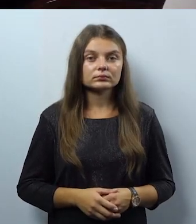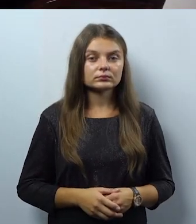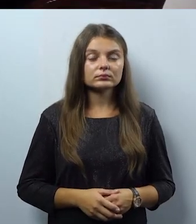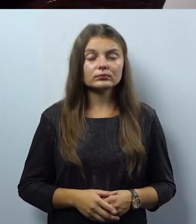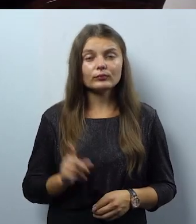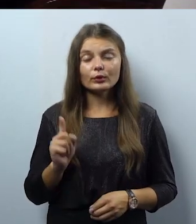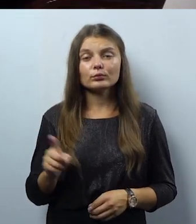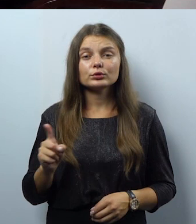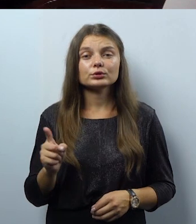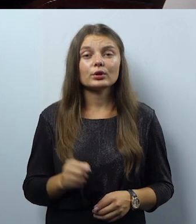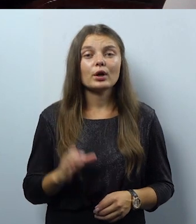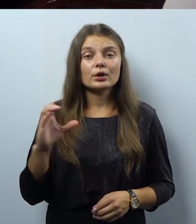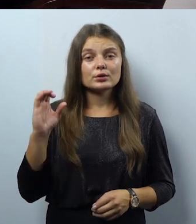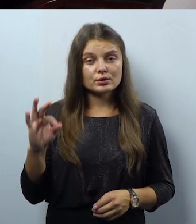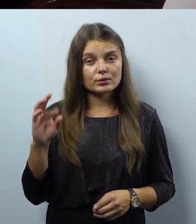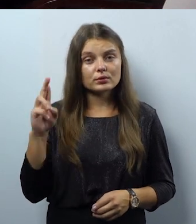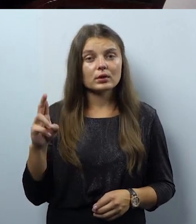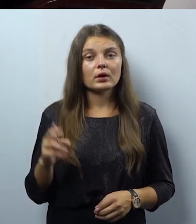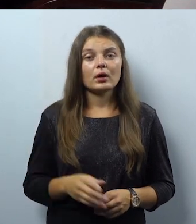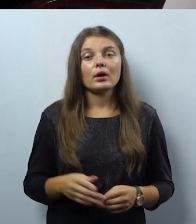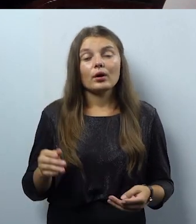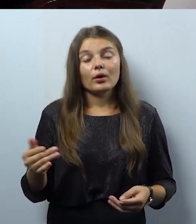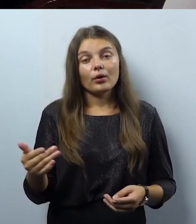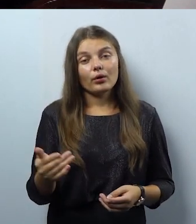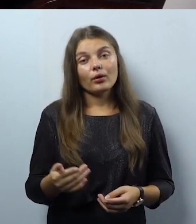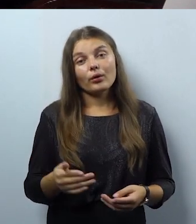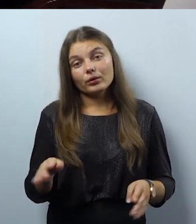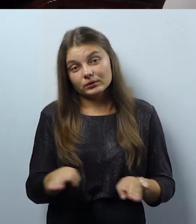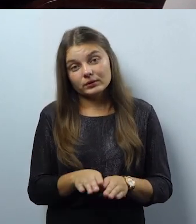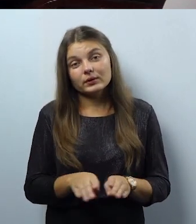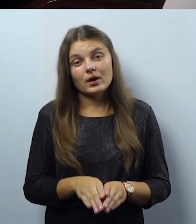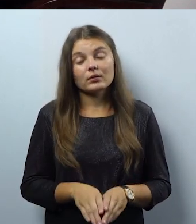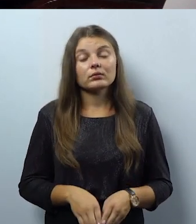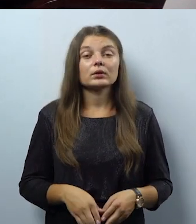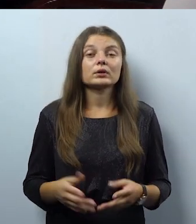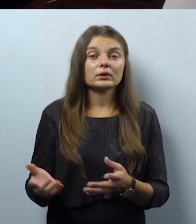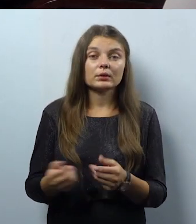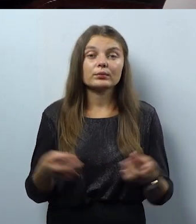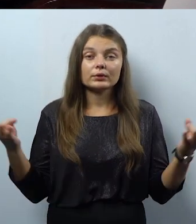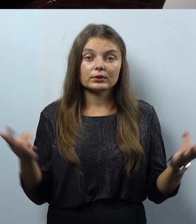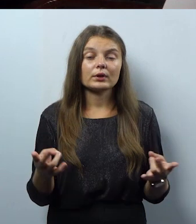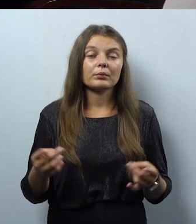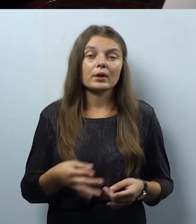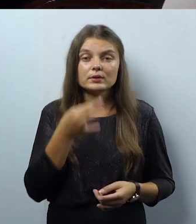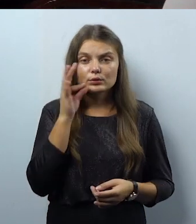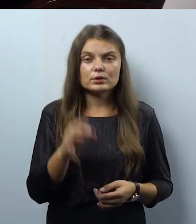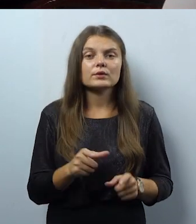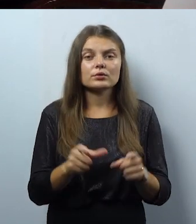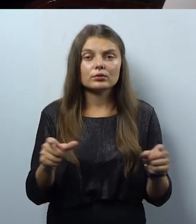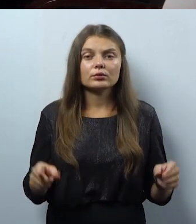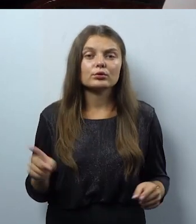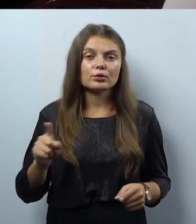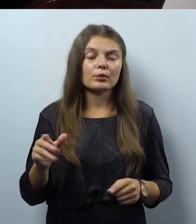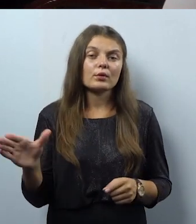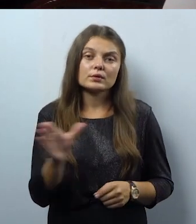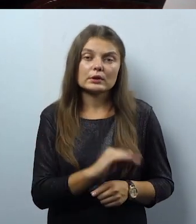певні вимоги. І якщо ми їх не виконаємо, ми не законтрактуємося. Тобто це є дуже важливо. Відповідне обладнання, це відповідні фахівці, технічні, тобто це умови, без, так.